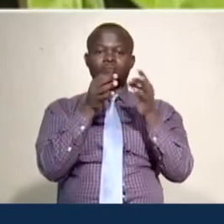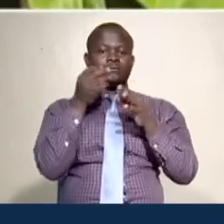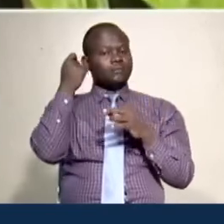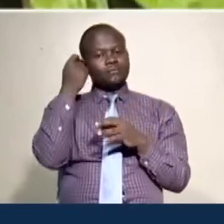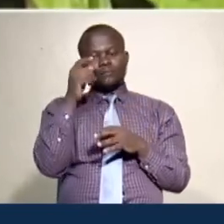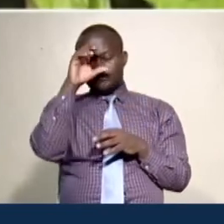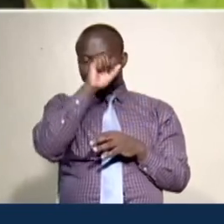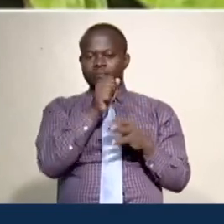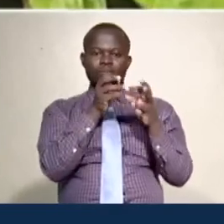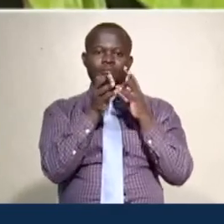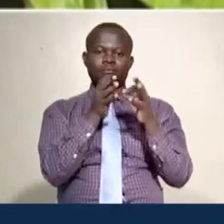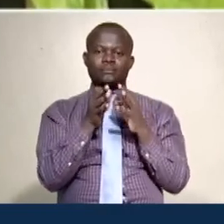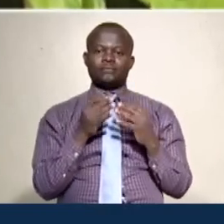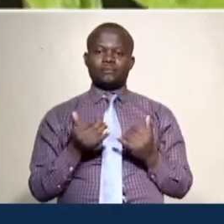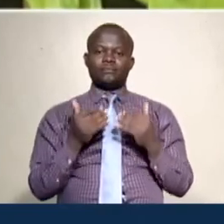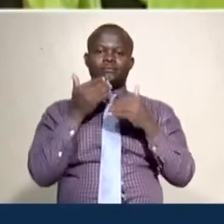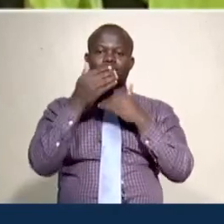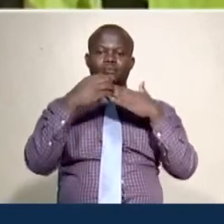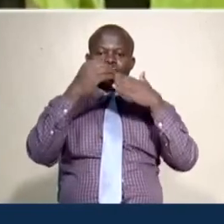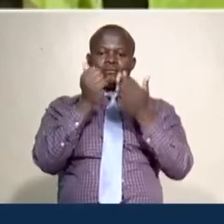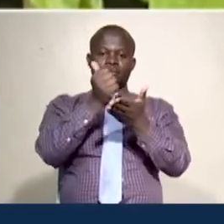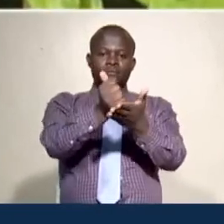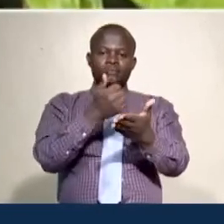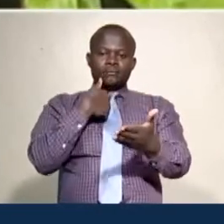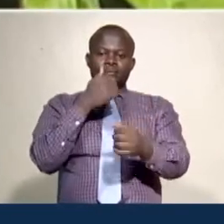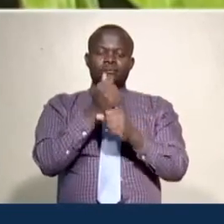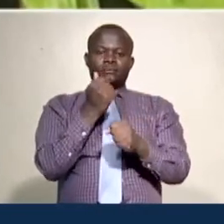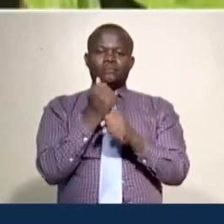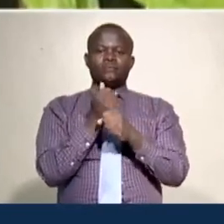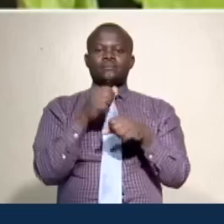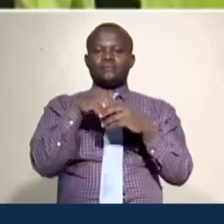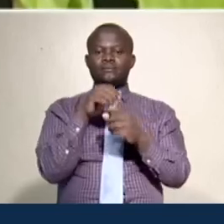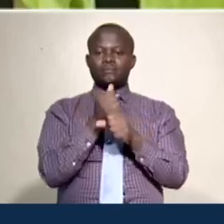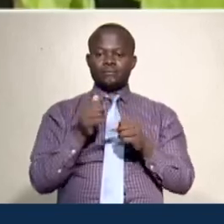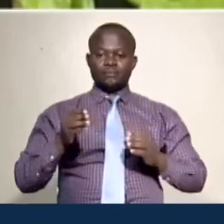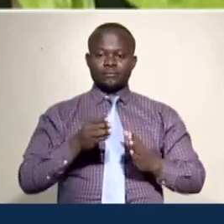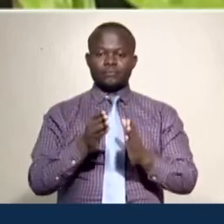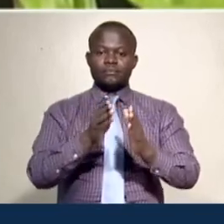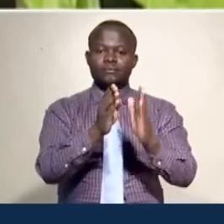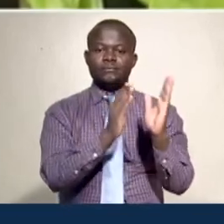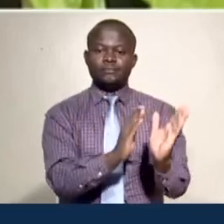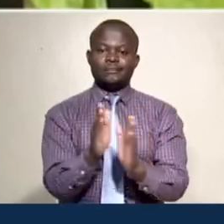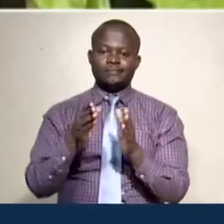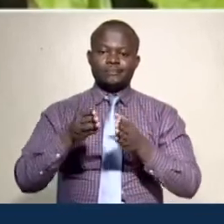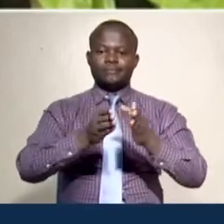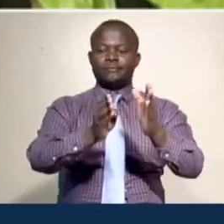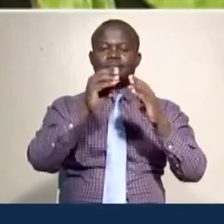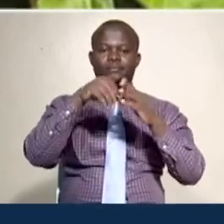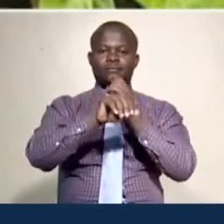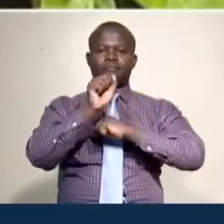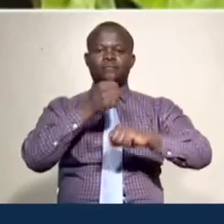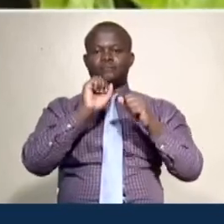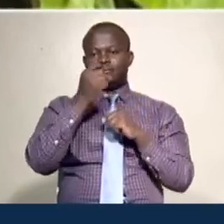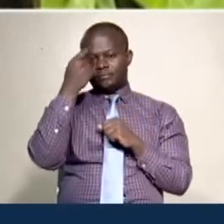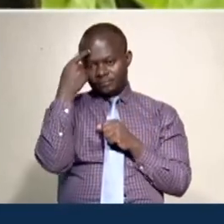icyo mbisobanuraho. Ubwo rero ubuyobozi bwaramfashije mu makazi muri abakora ku mihanda batunganya imihanda nyine mu bikorwa remezo bya